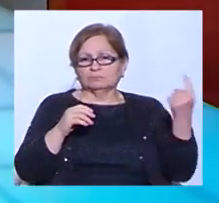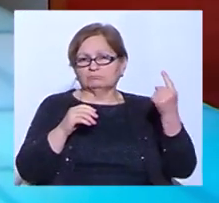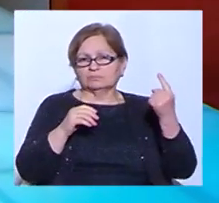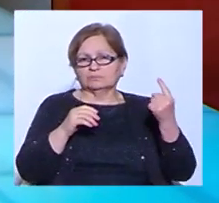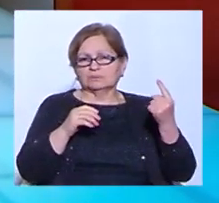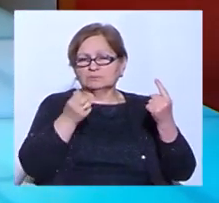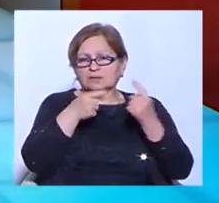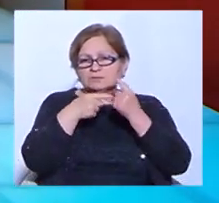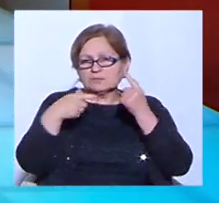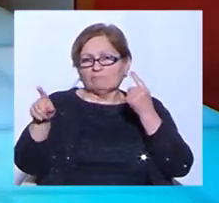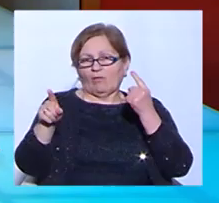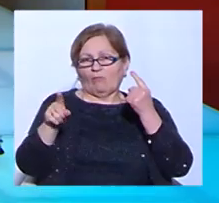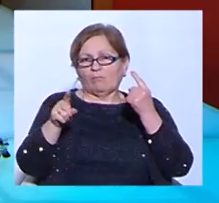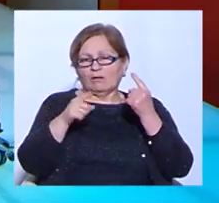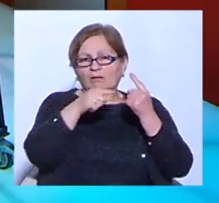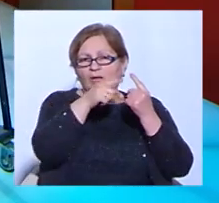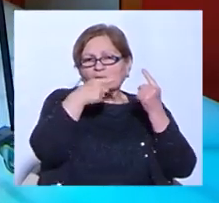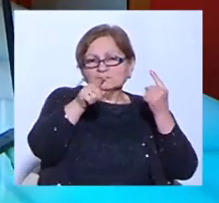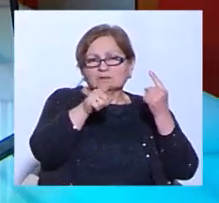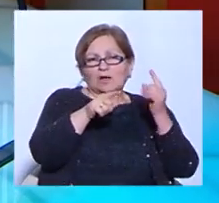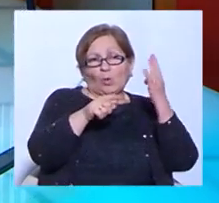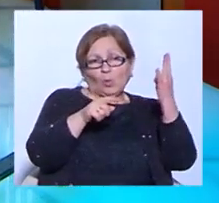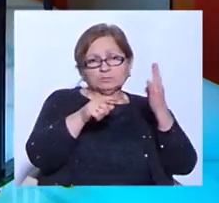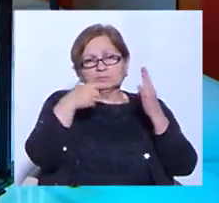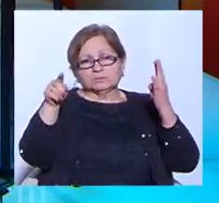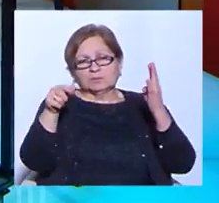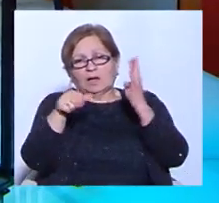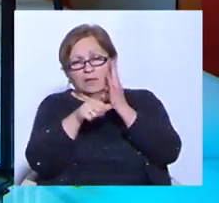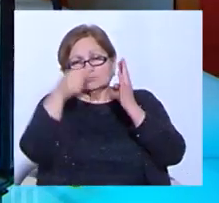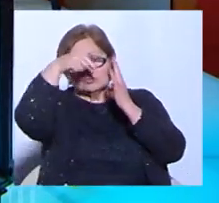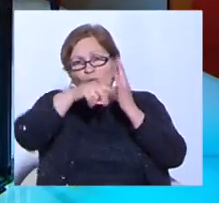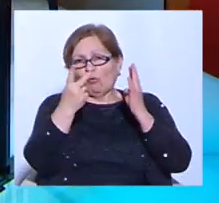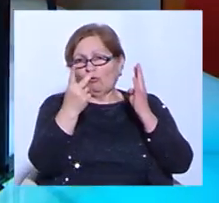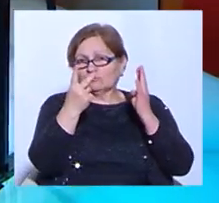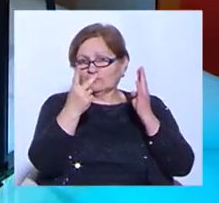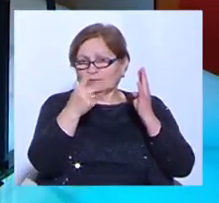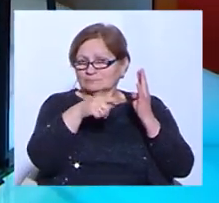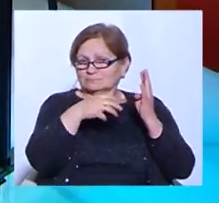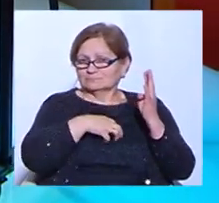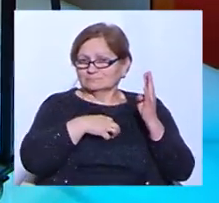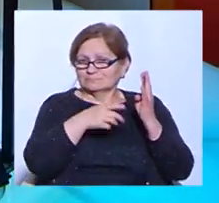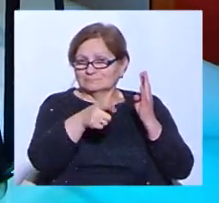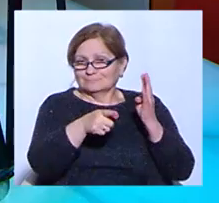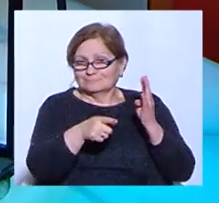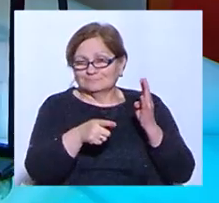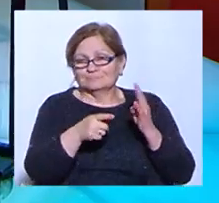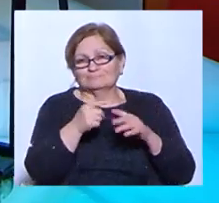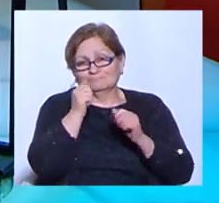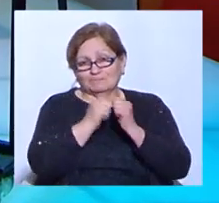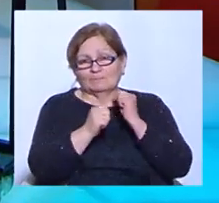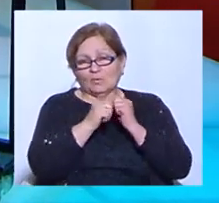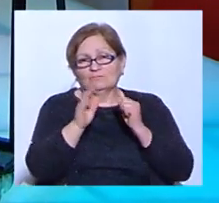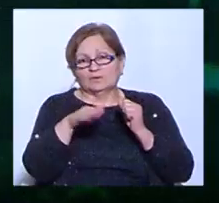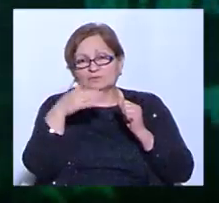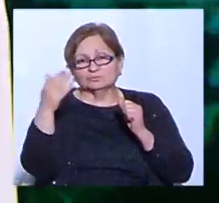თან სხვაობაზე, ხო? ანუ ჩვენ ახლა სასურველია თუ ამას ჩავწერთ ზოგად ცვლადებში და მივიღებთ. ყოველი